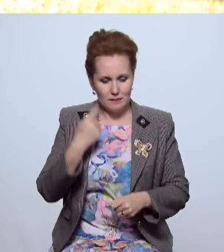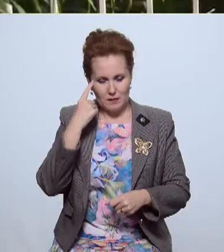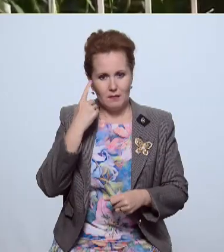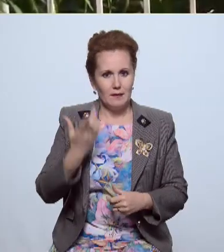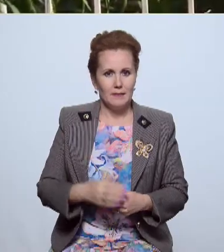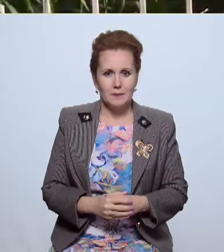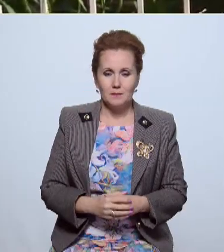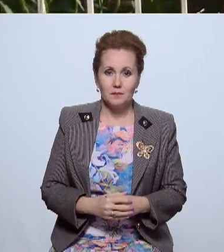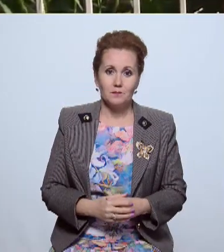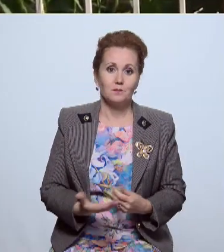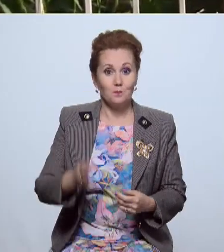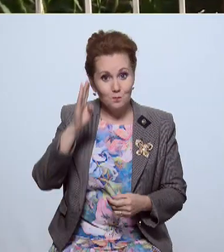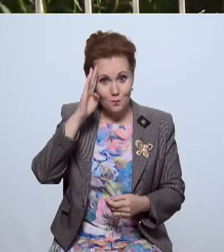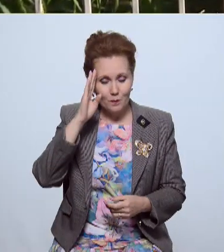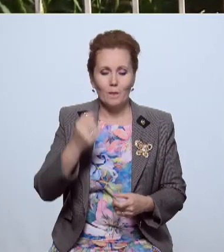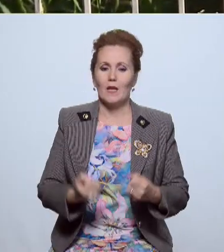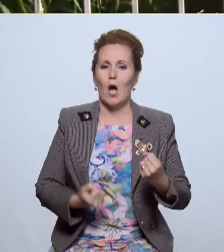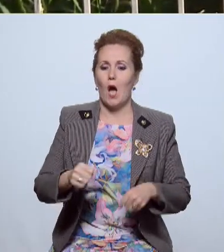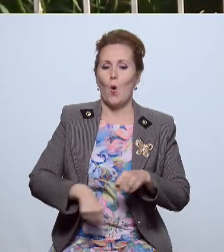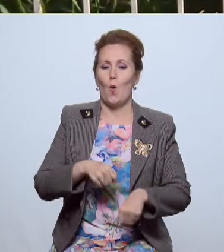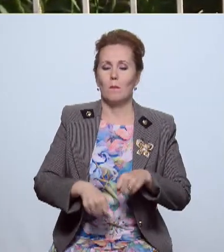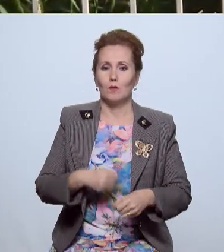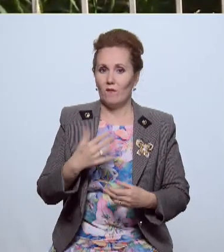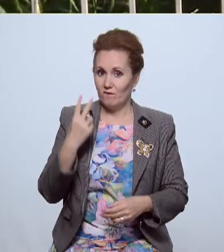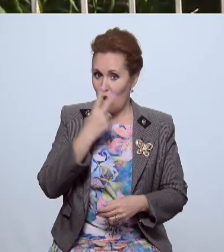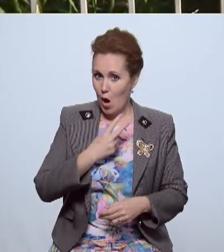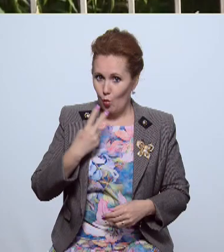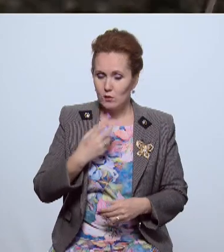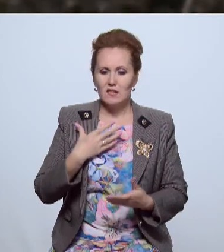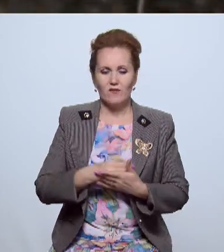прицепляют. Матвей Шемякин за рулем уже 2 года. Свой велосипед без